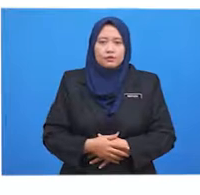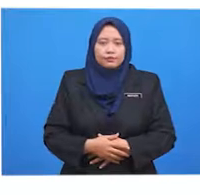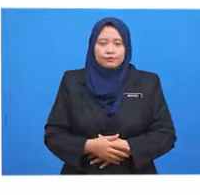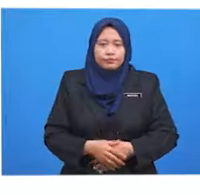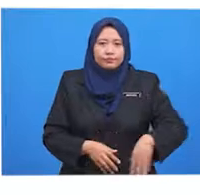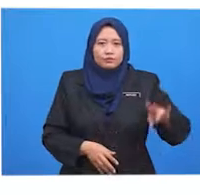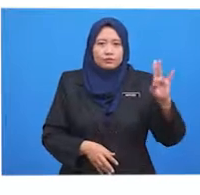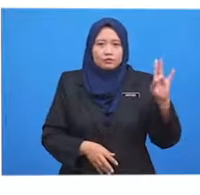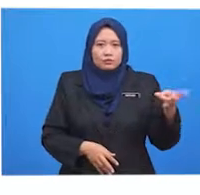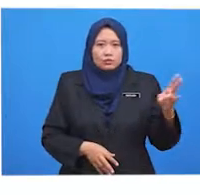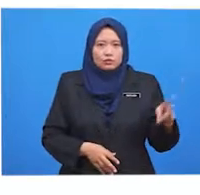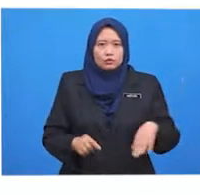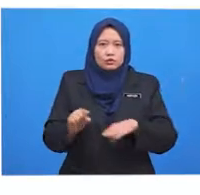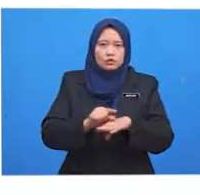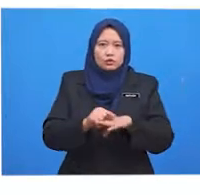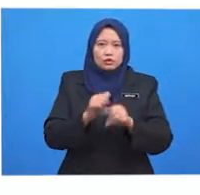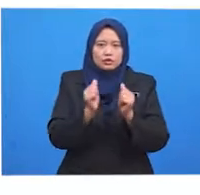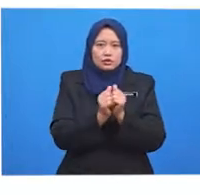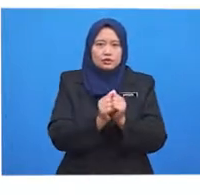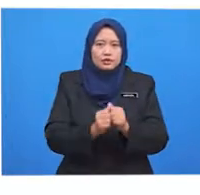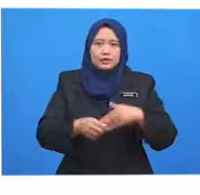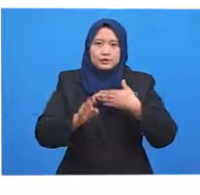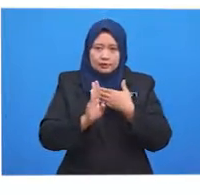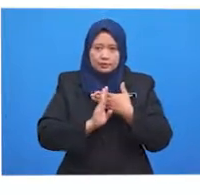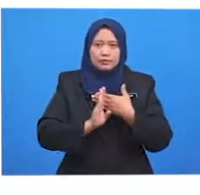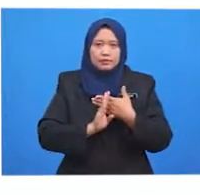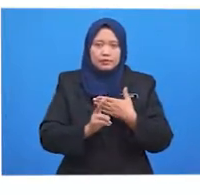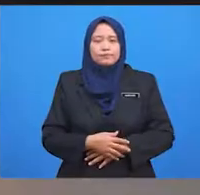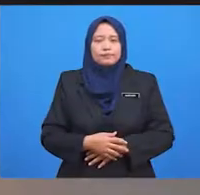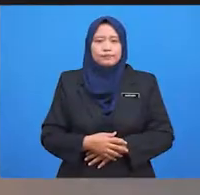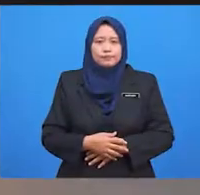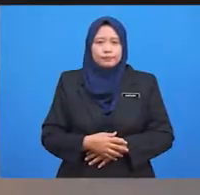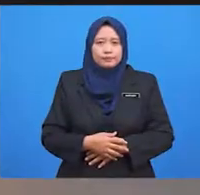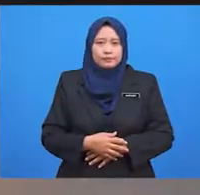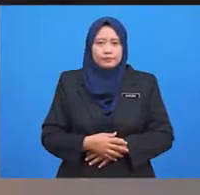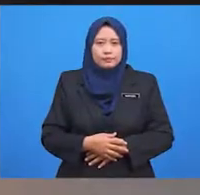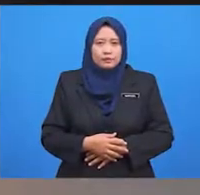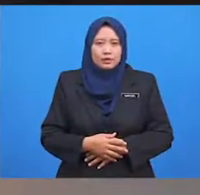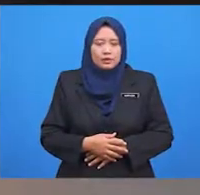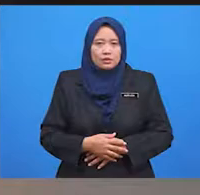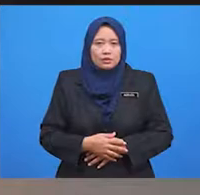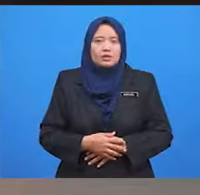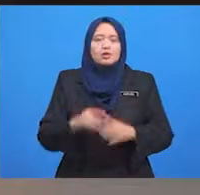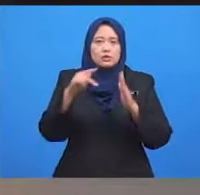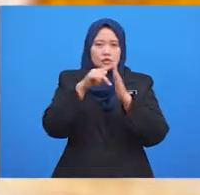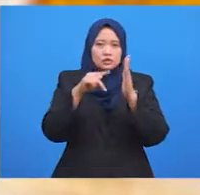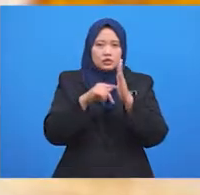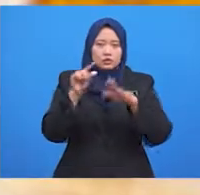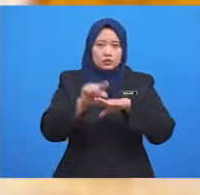Guna dengan hati-hati aksesori mesin supaya tahan lama. Prosedur penggunaan